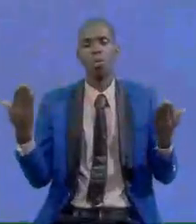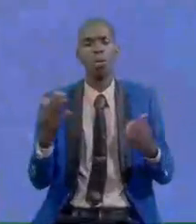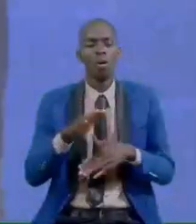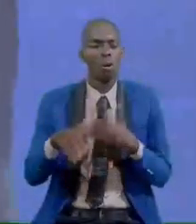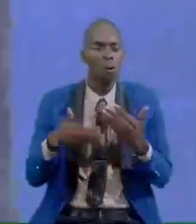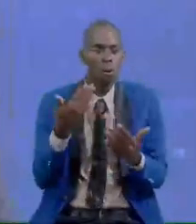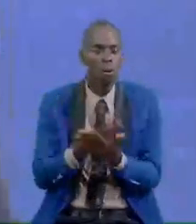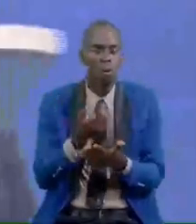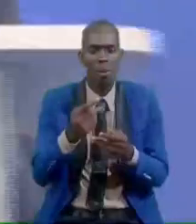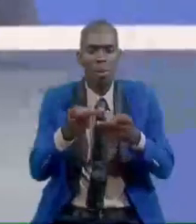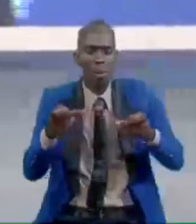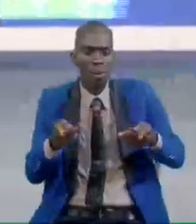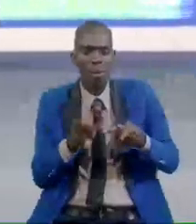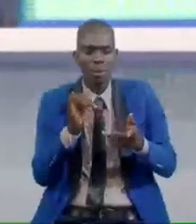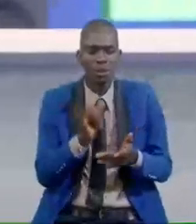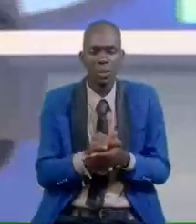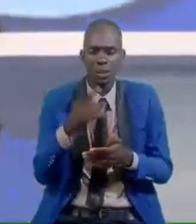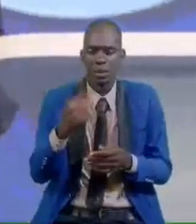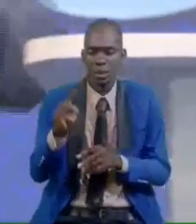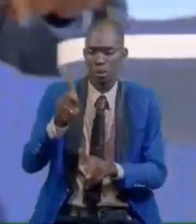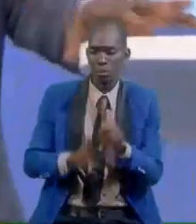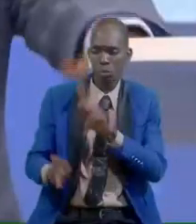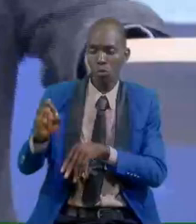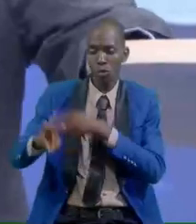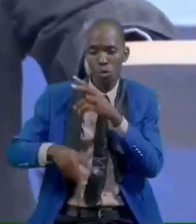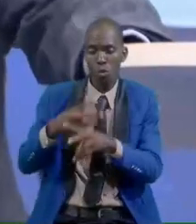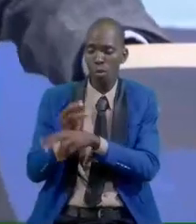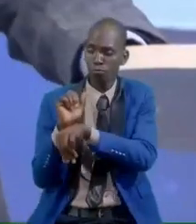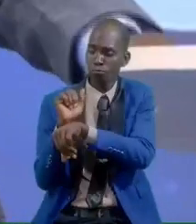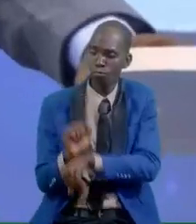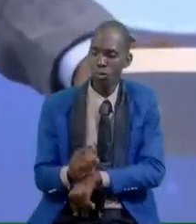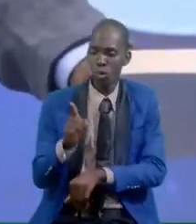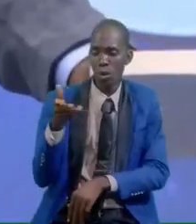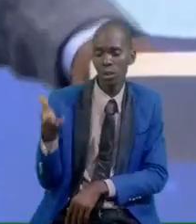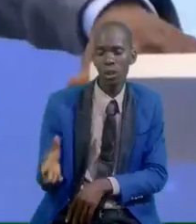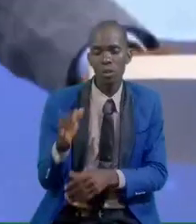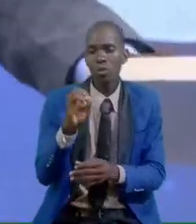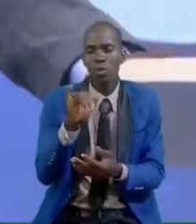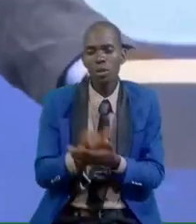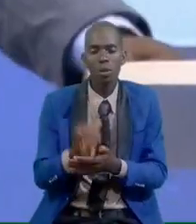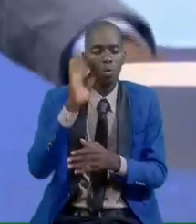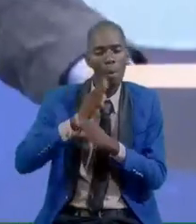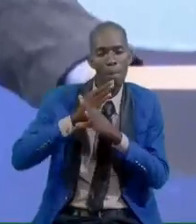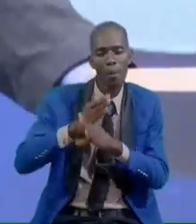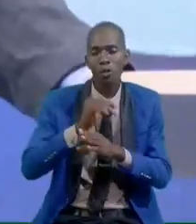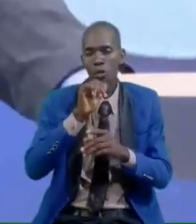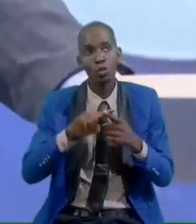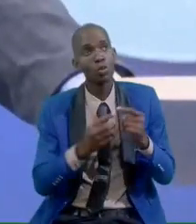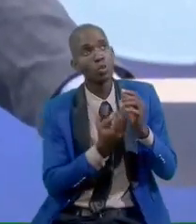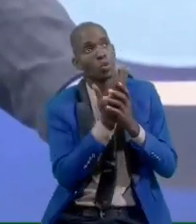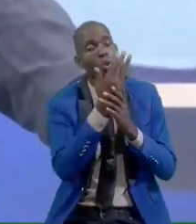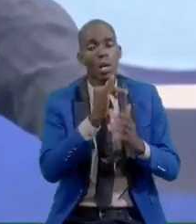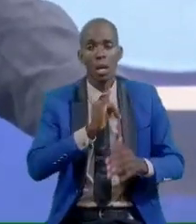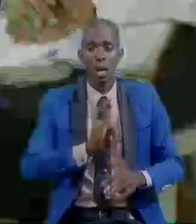là où les gens du monde, ils t'ont placé là-bas pour que tu ne puisses pas atteindre ta destination. Je